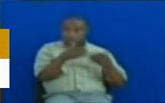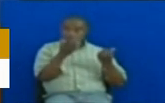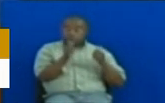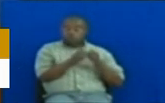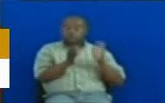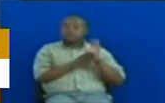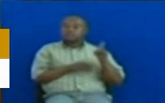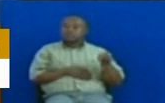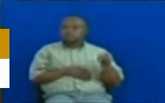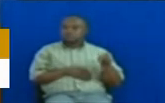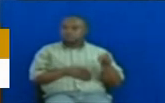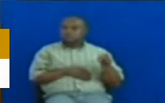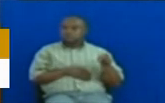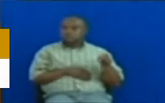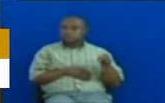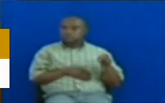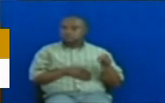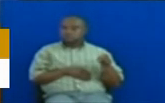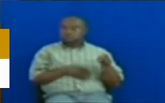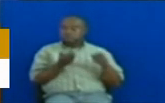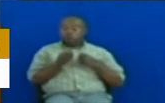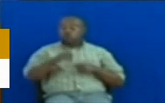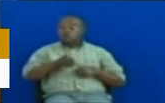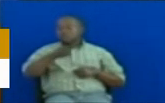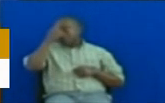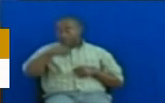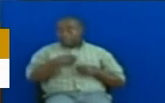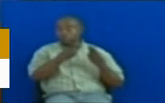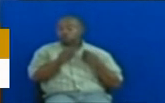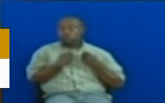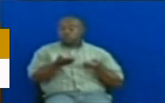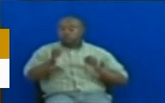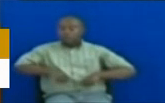10 na 19. Yani kutoa leseni jukumu lipewe authority, ndo argument yako?